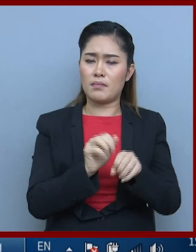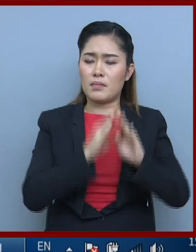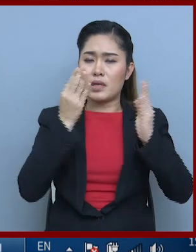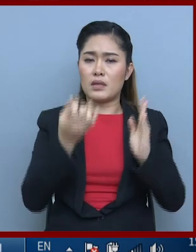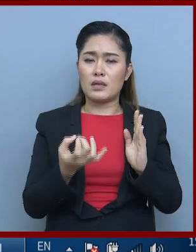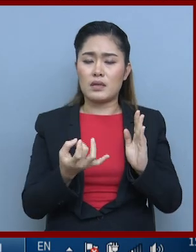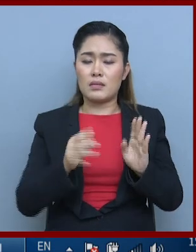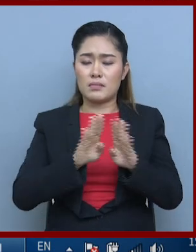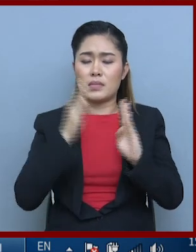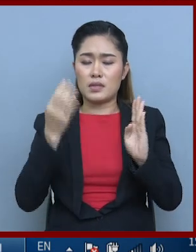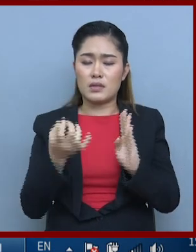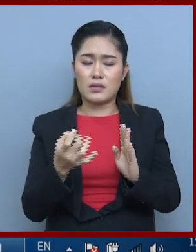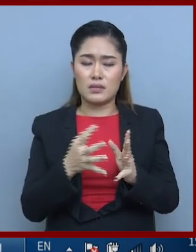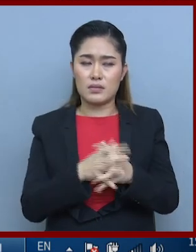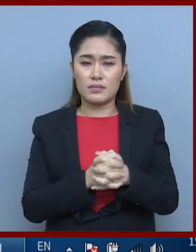ครับ